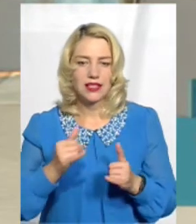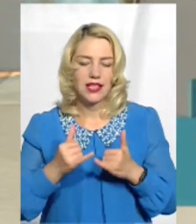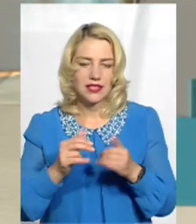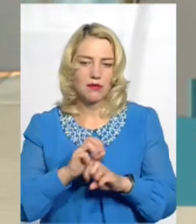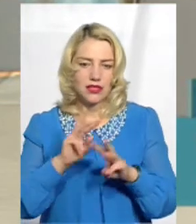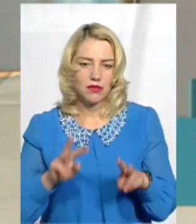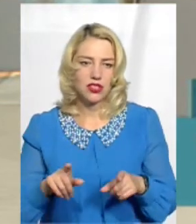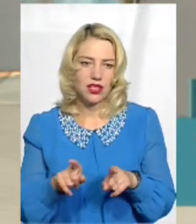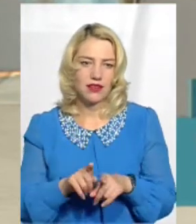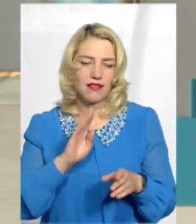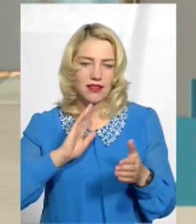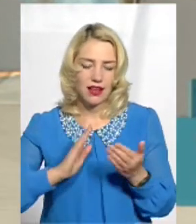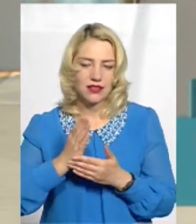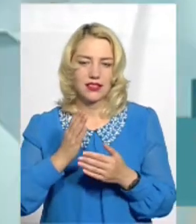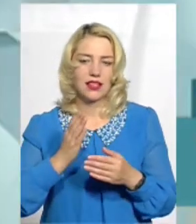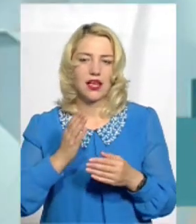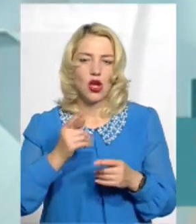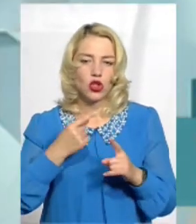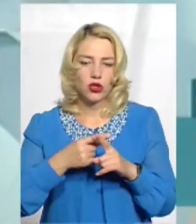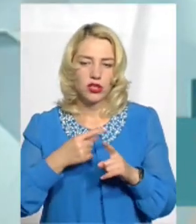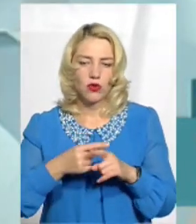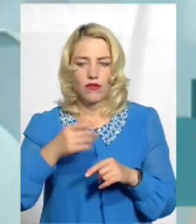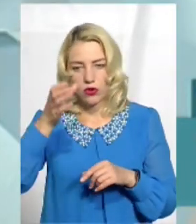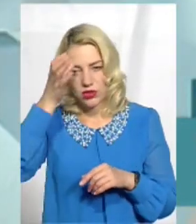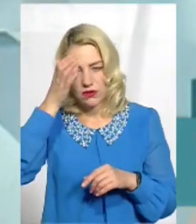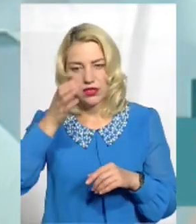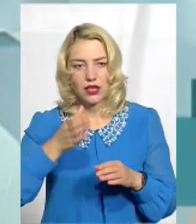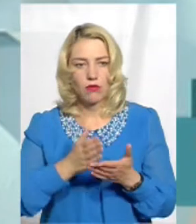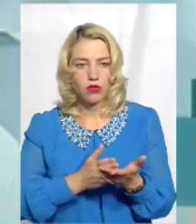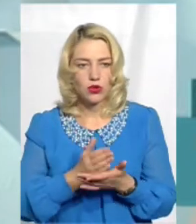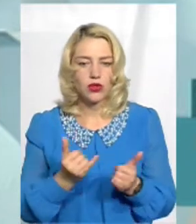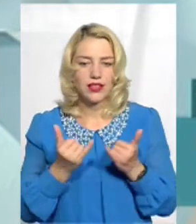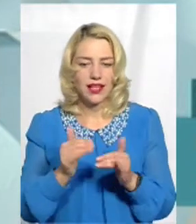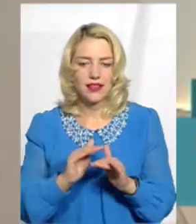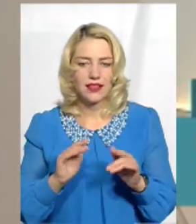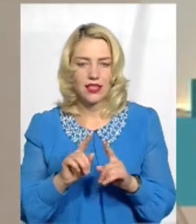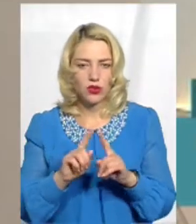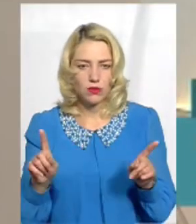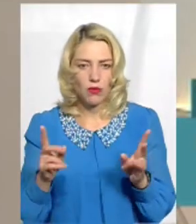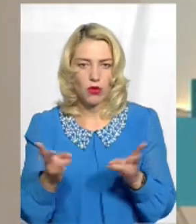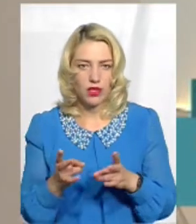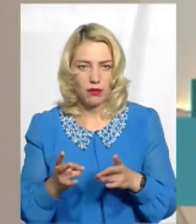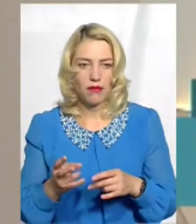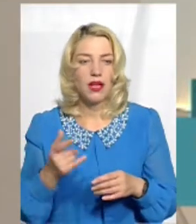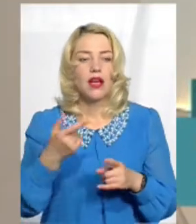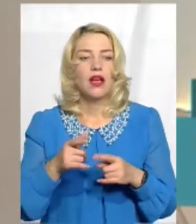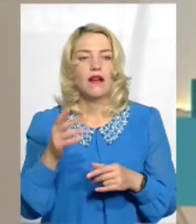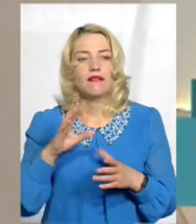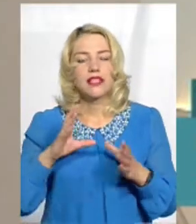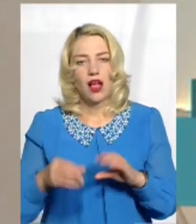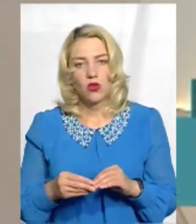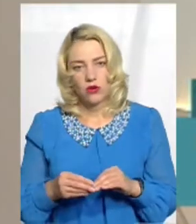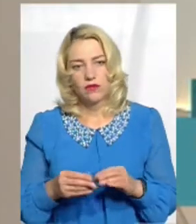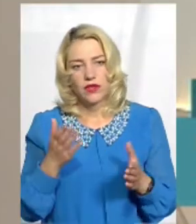якісних додаткових освітніх послуг для дітей з особливими освітніми потребами. Якщо говорити загалом